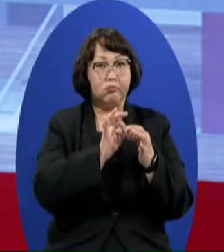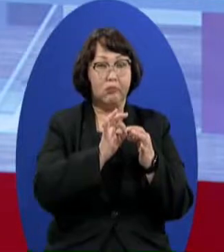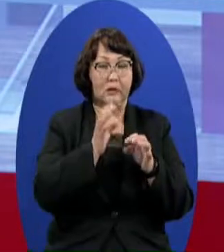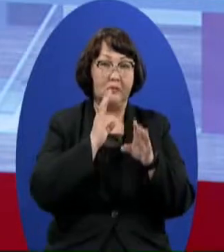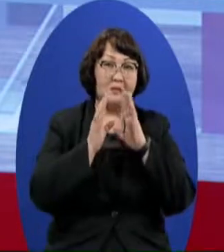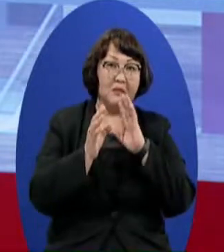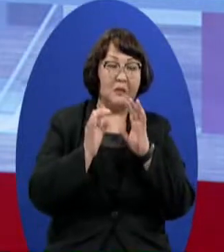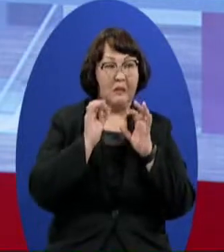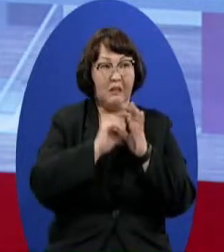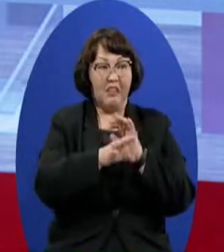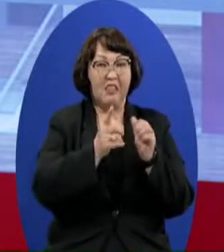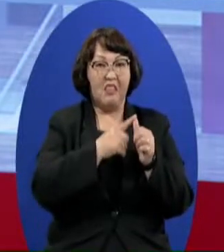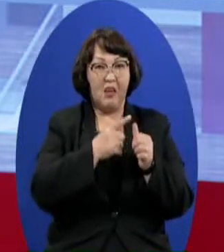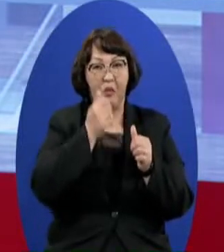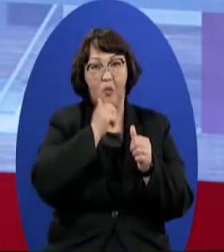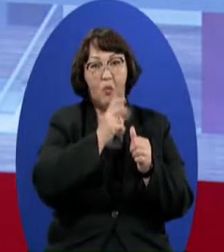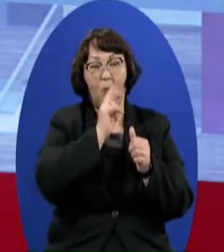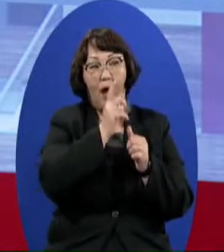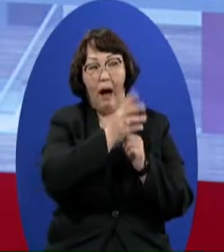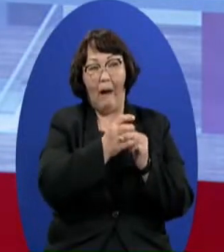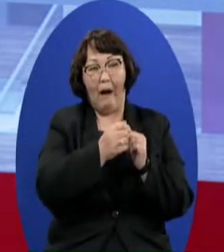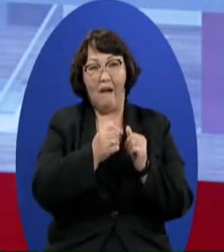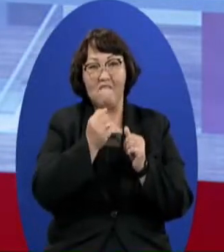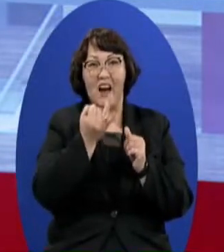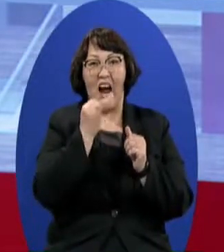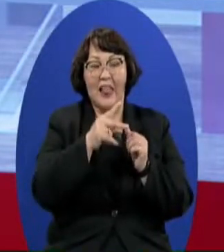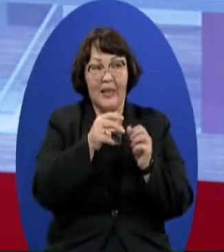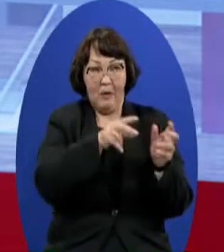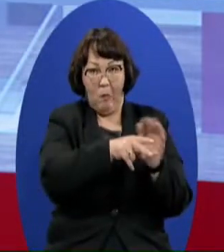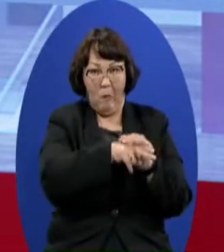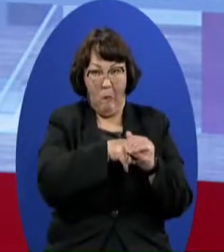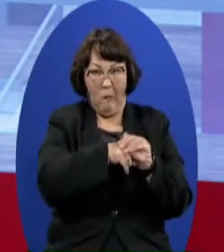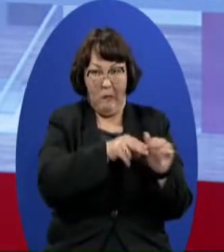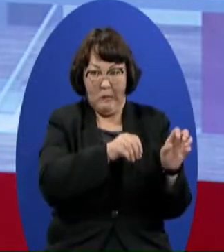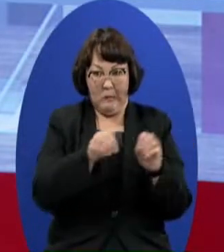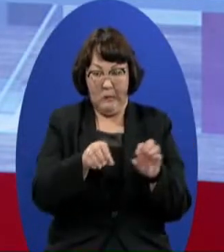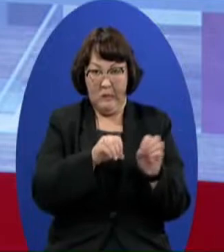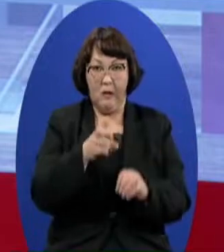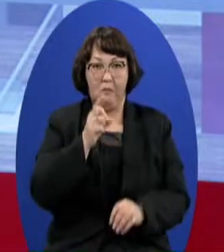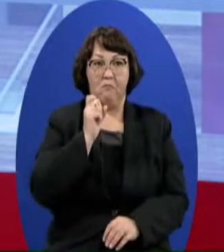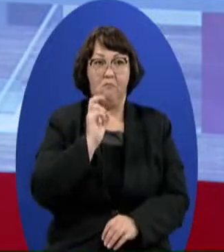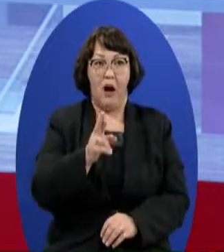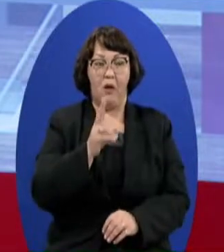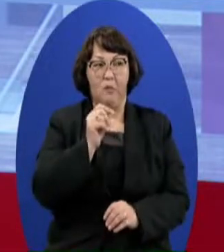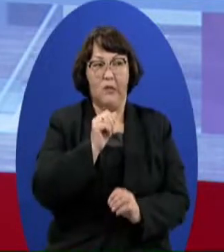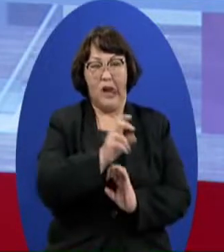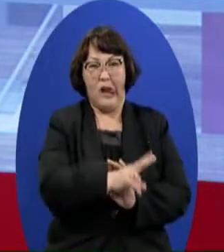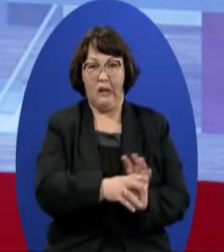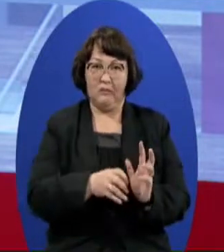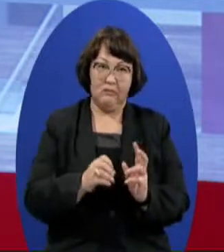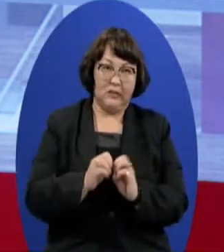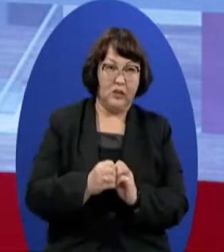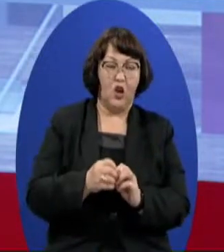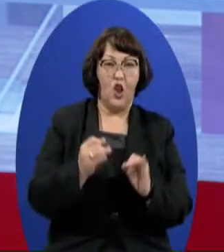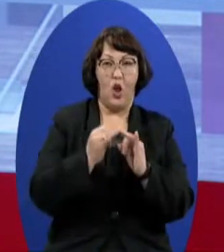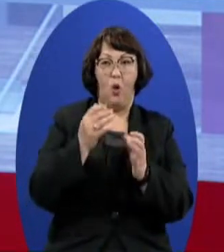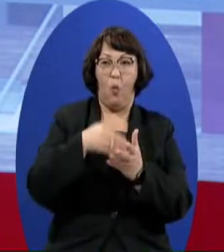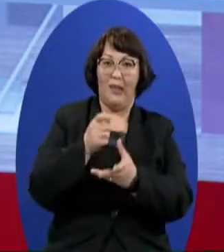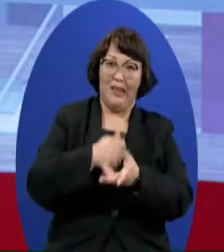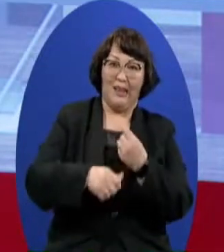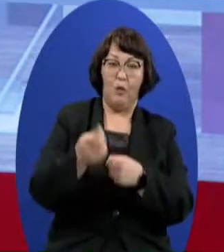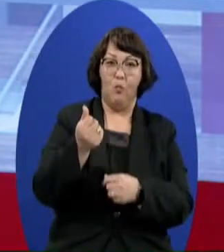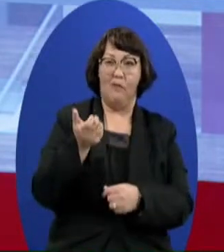байршуулж, хэрэглэгчийн нэр, нууц үгийг авч файлуудыг зөөх зэргээр банкны шилжүүлэг хийж байна. Мөн онлайн худалдаа саналуулгаж иргэдээс их хэмжээний мөнгө